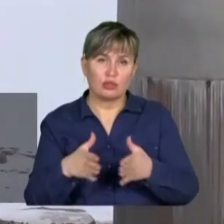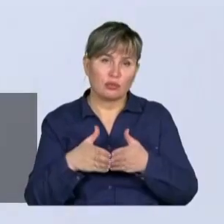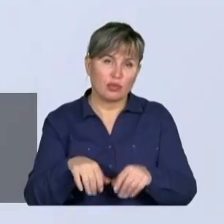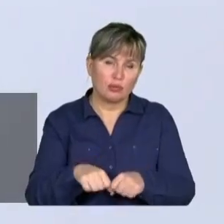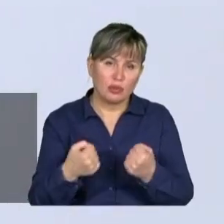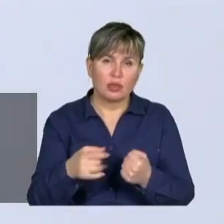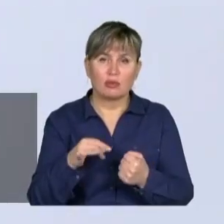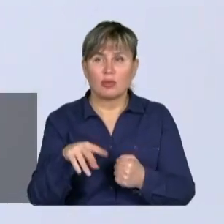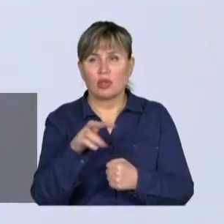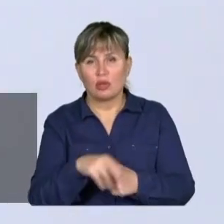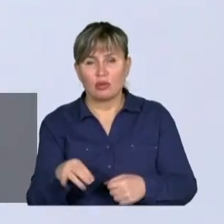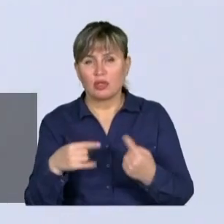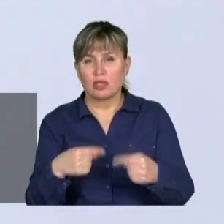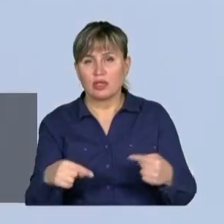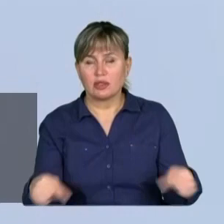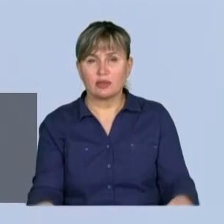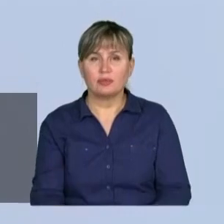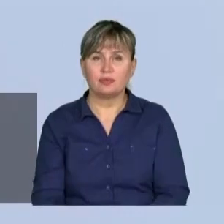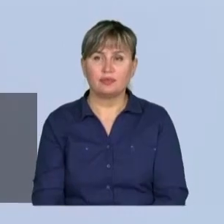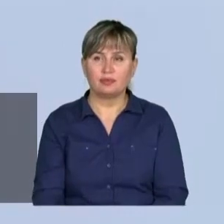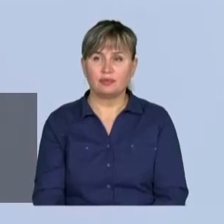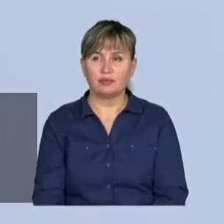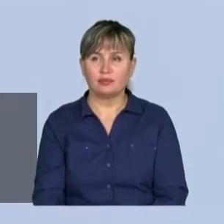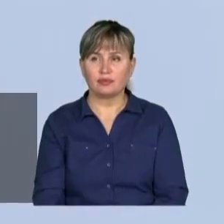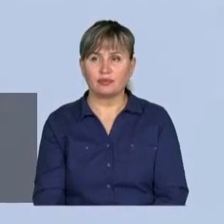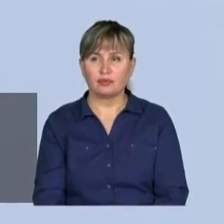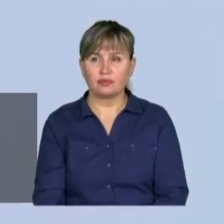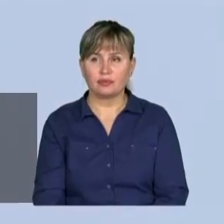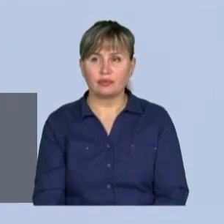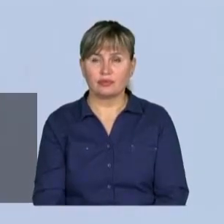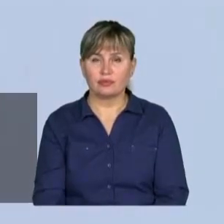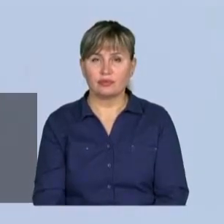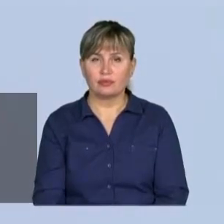ни обманчивый лед в межсезонье. Руслан Мухамедьяров, телеканал Алматы, Восточно-Казахстанская область.